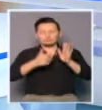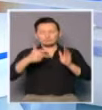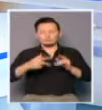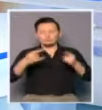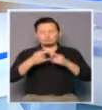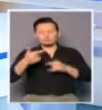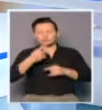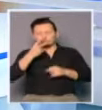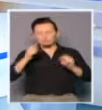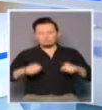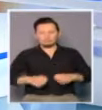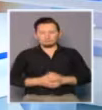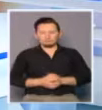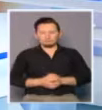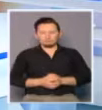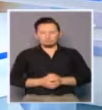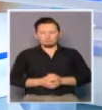19:30 на телеканале «Атырау».